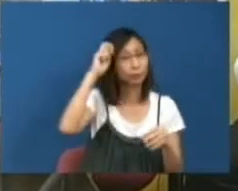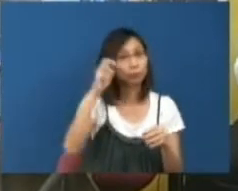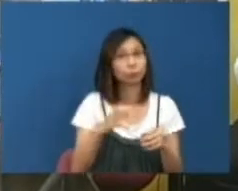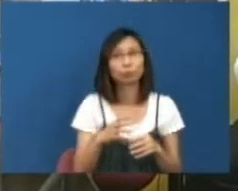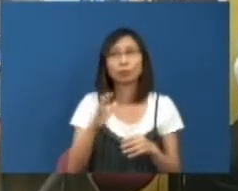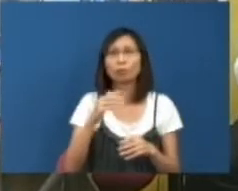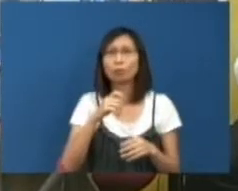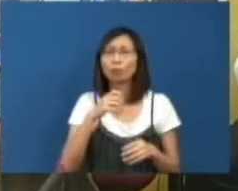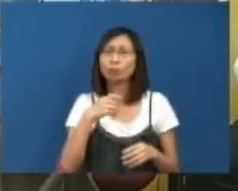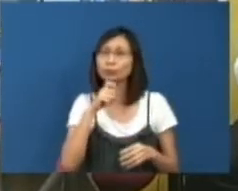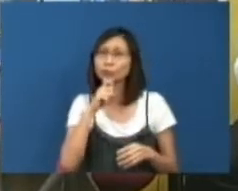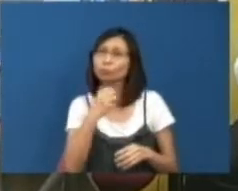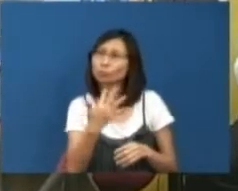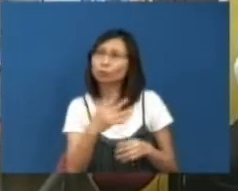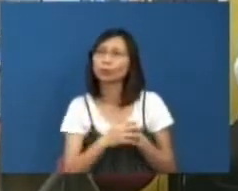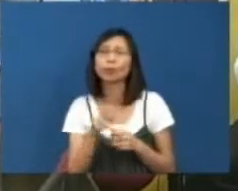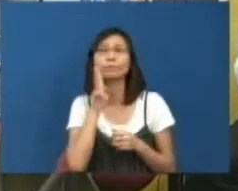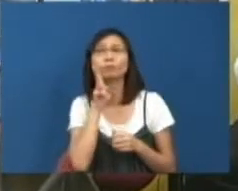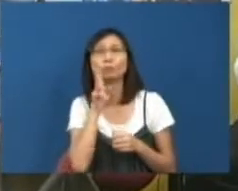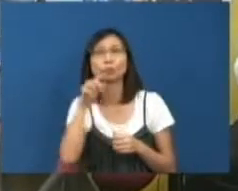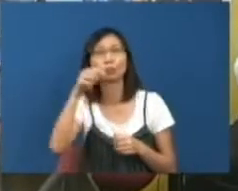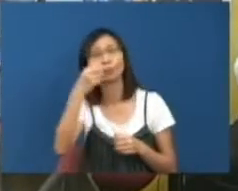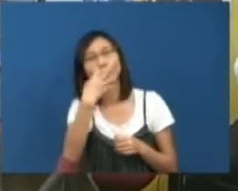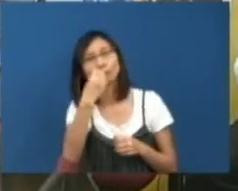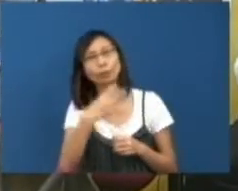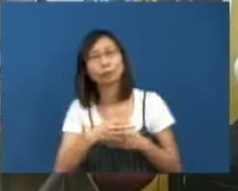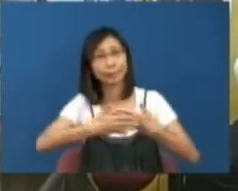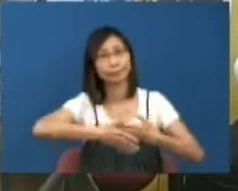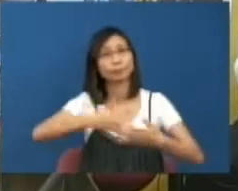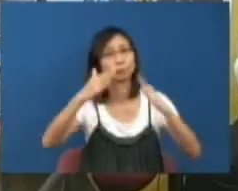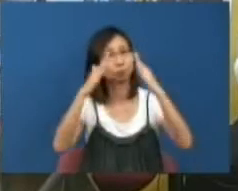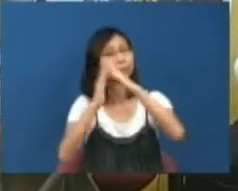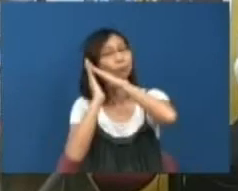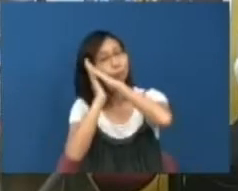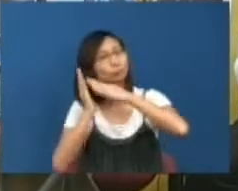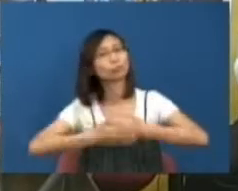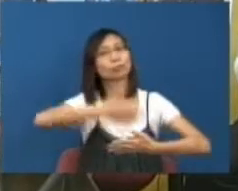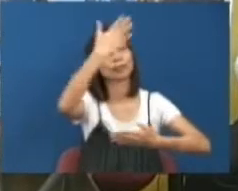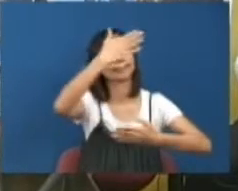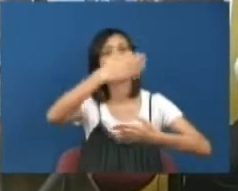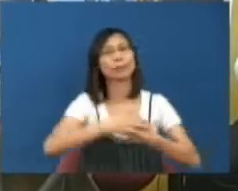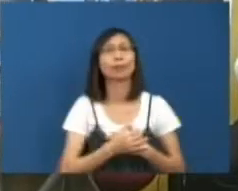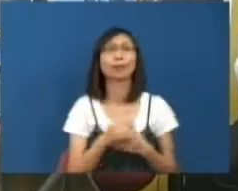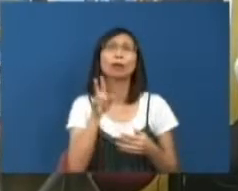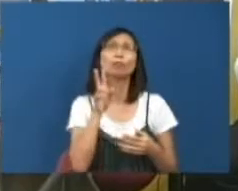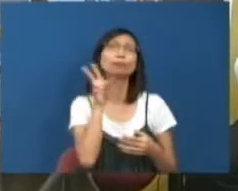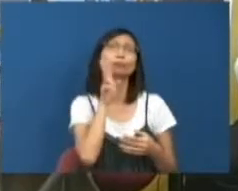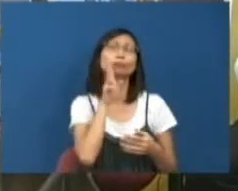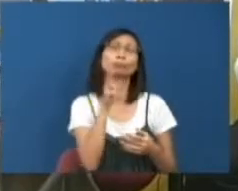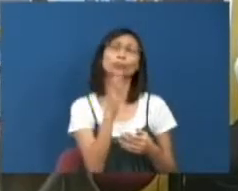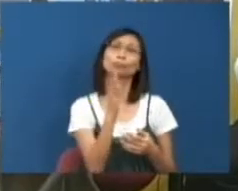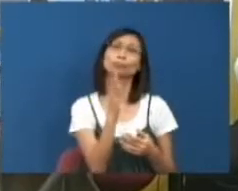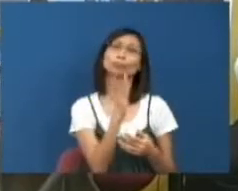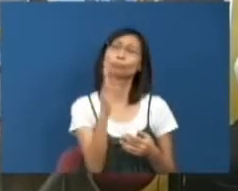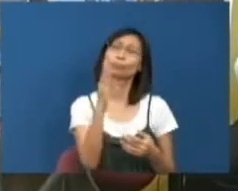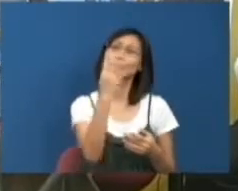咧？ 即係如果一座譬如香港嘅住宅大廈啦，我講緊40幾層嗰啲啦。咁如果能